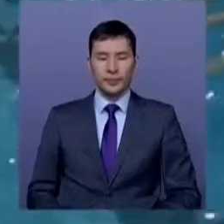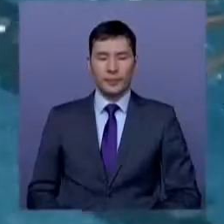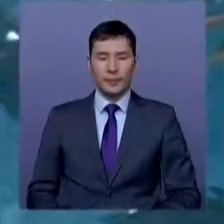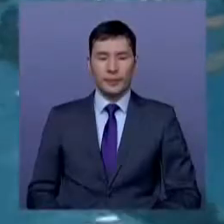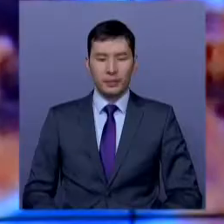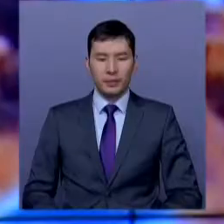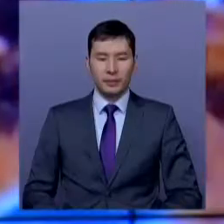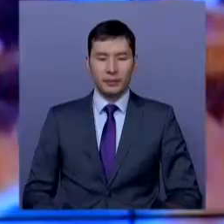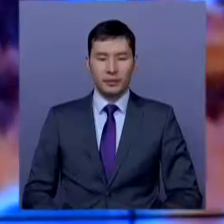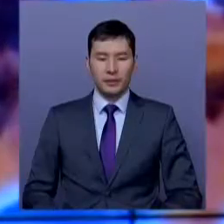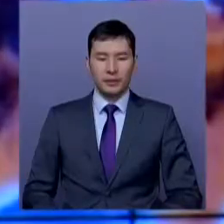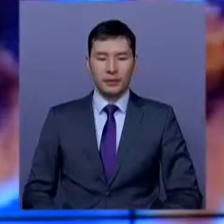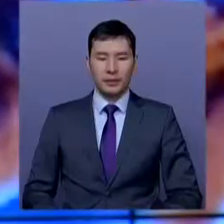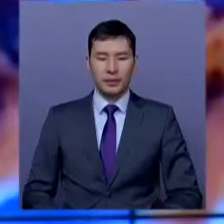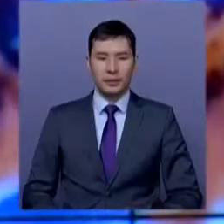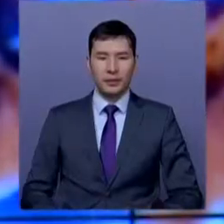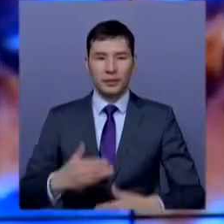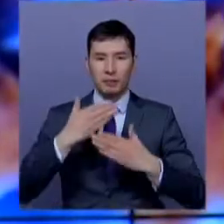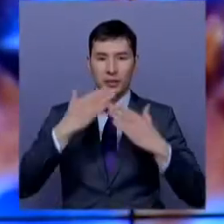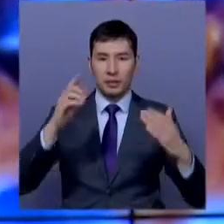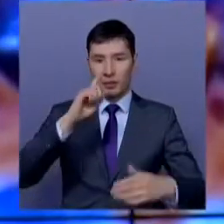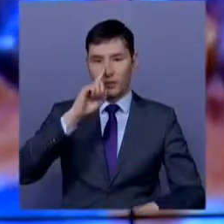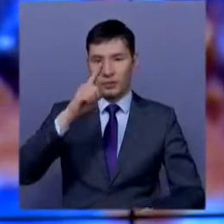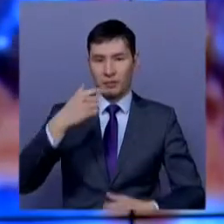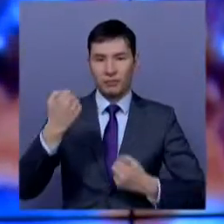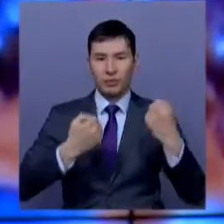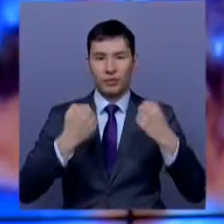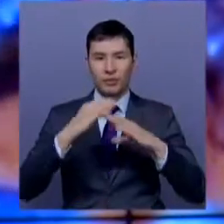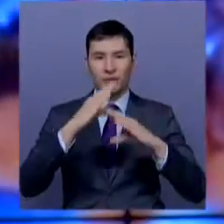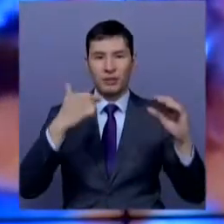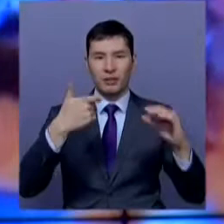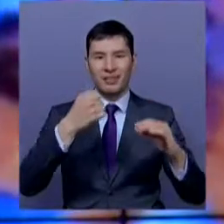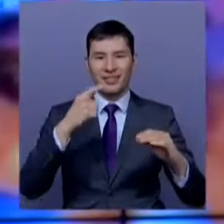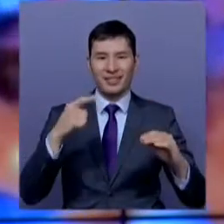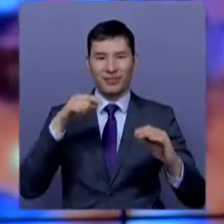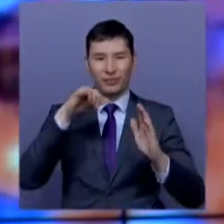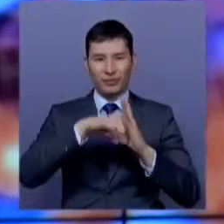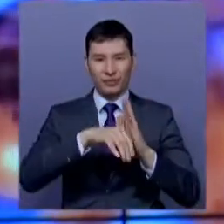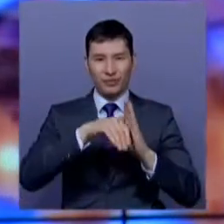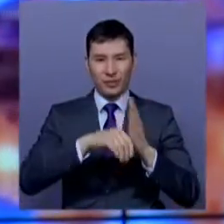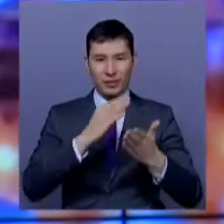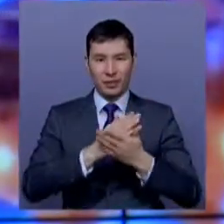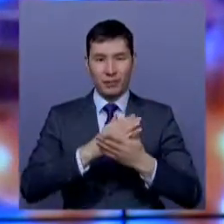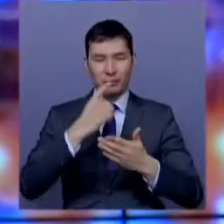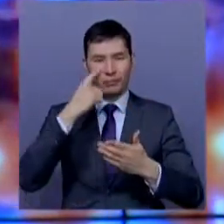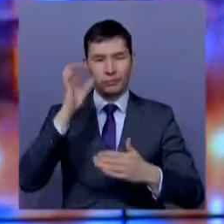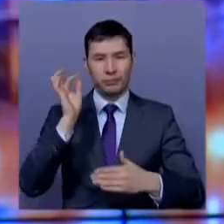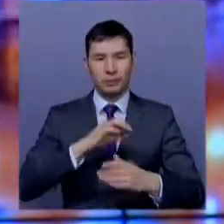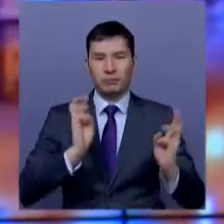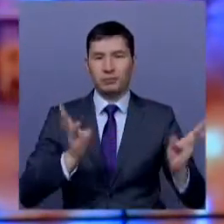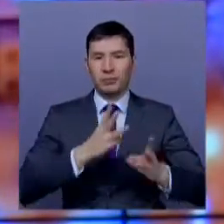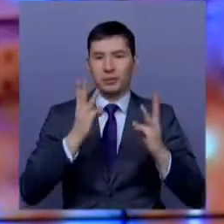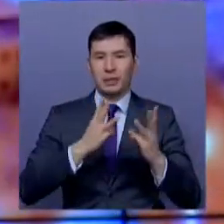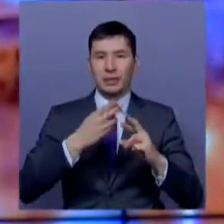телеарнасы. Соңғы жылдары газбен жүретін көліктердің өртену жағдайлары көбейген. Статистика бойынша республика көлемінде